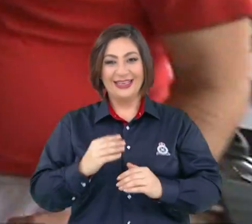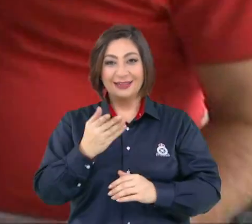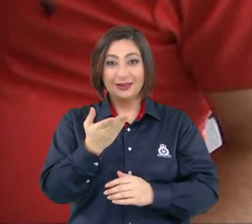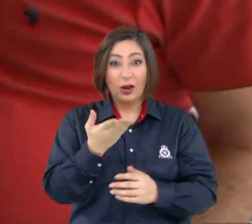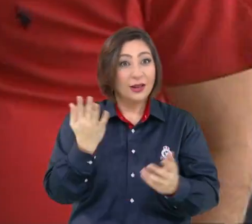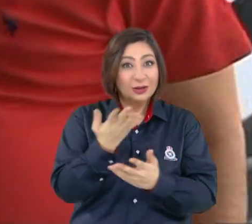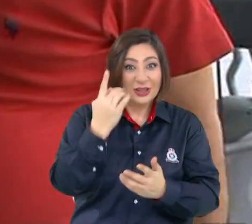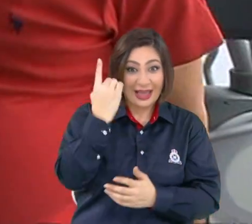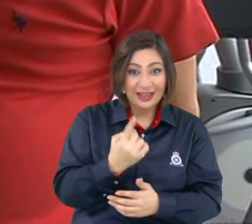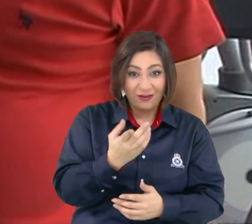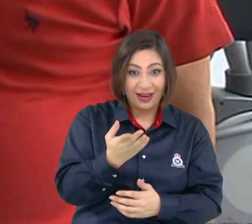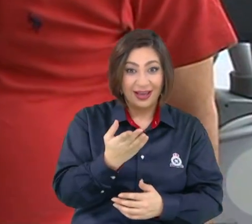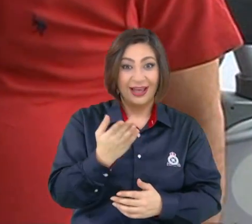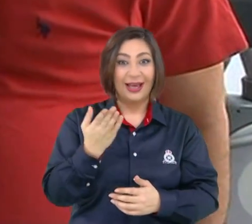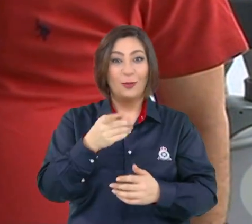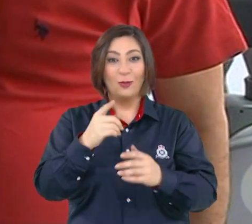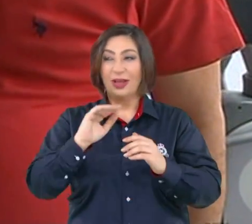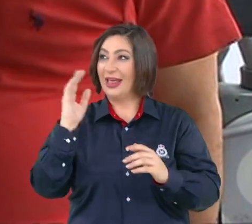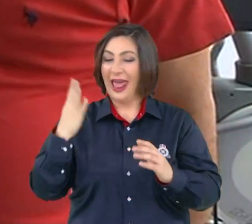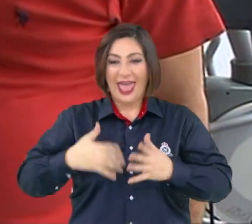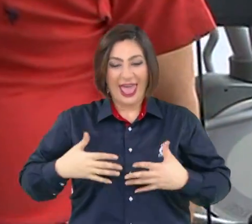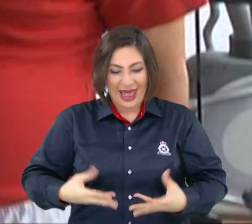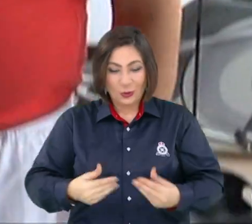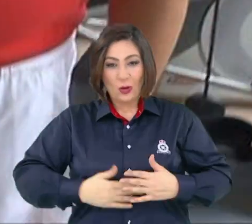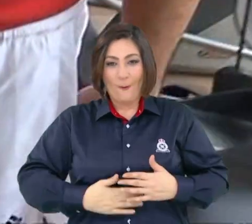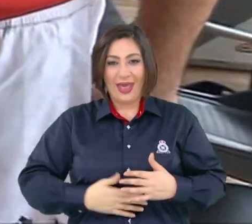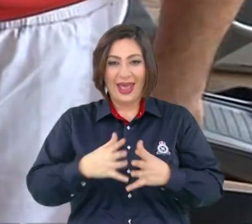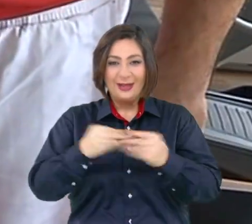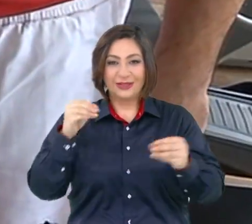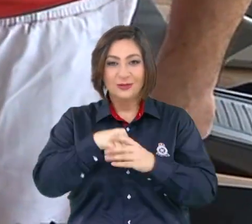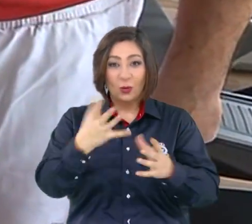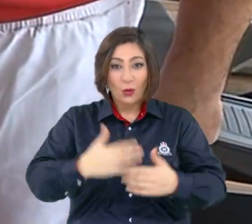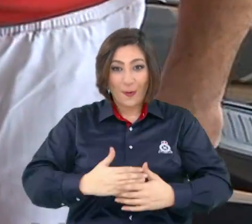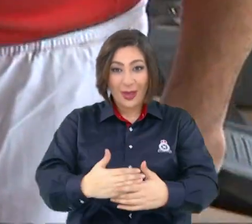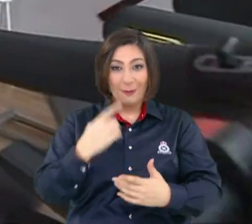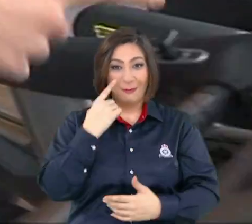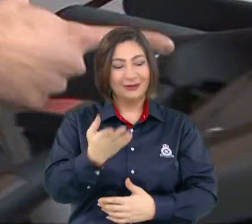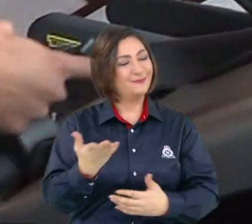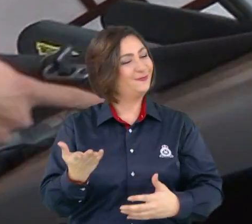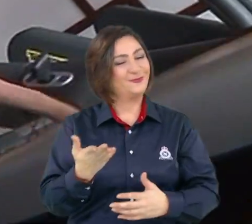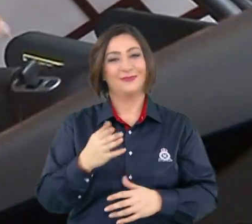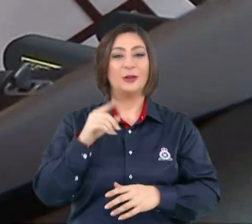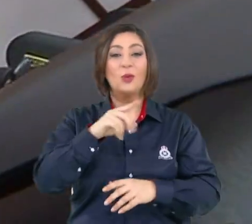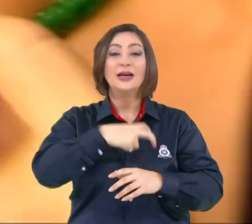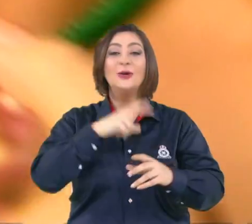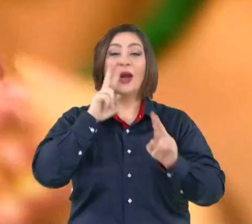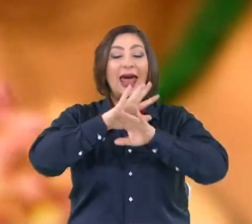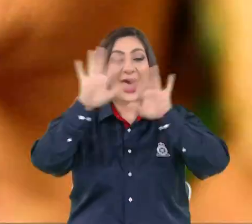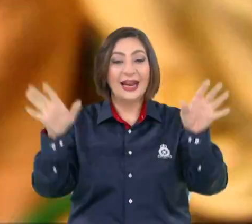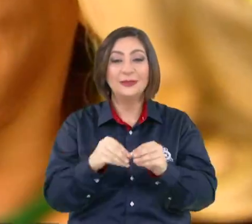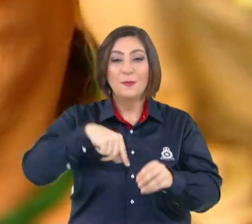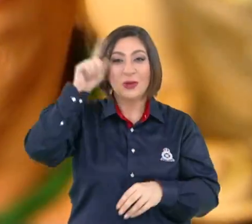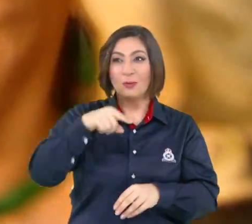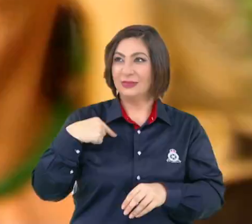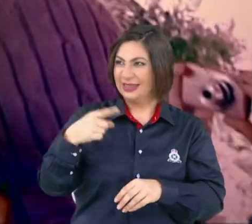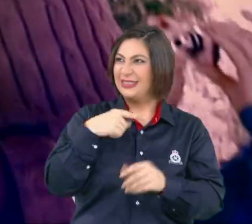Nasıl ilk defa spor? Evet, bir talebe gelmiştir buraya eritmek için. Şuna bir bak ya, böyle bir şey yok. Bu aşkı gören herkes, bir gün biz